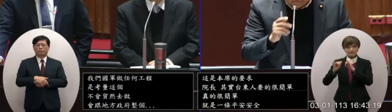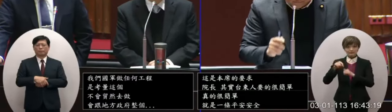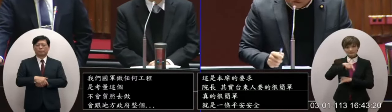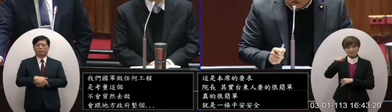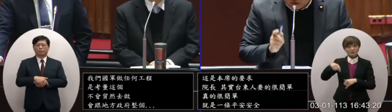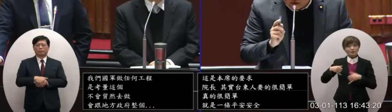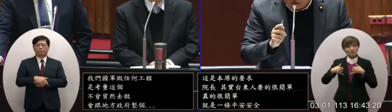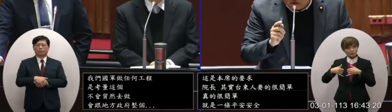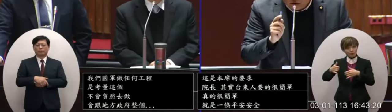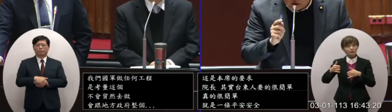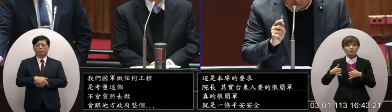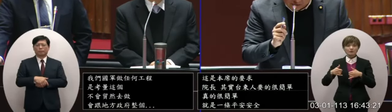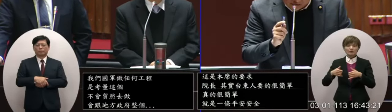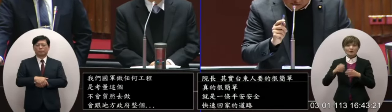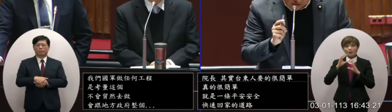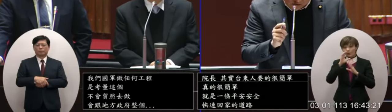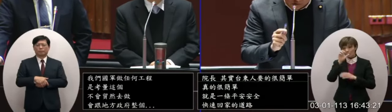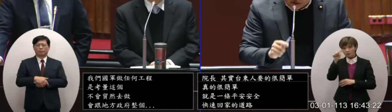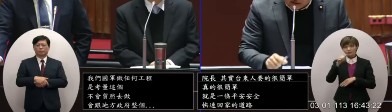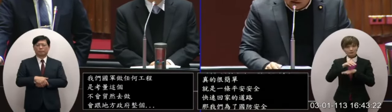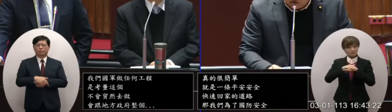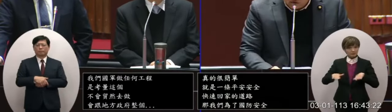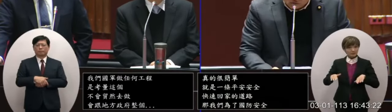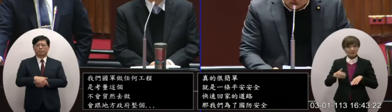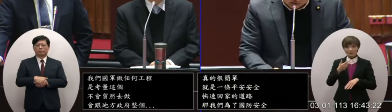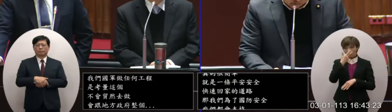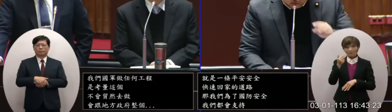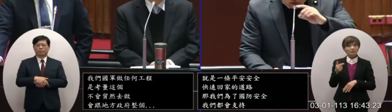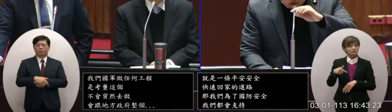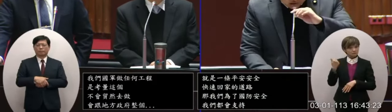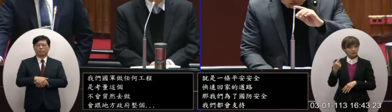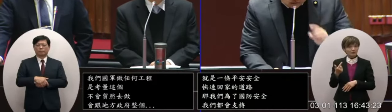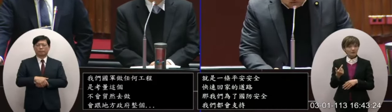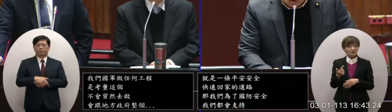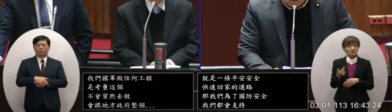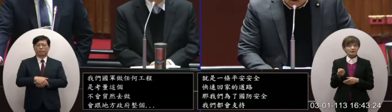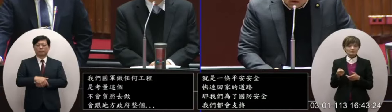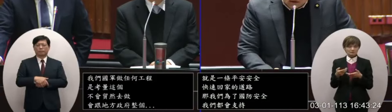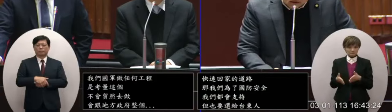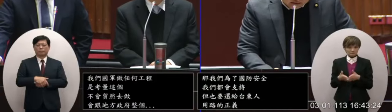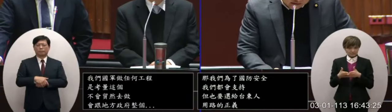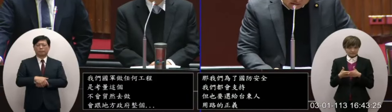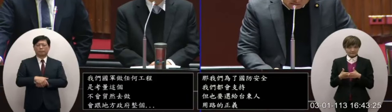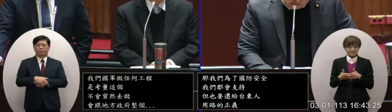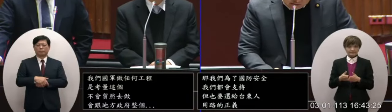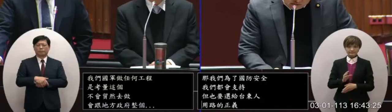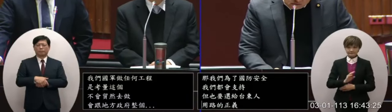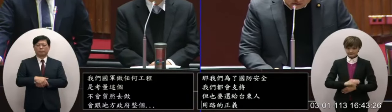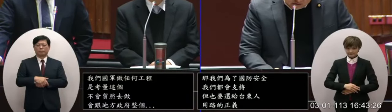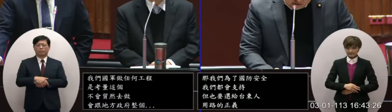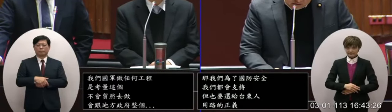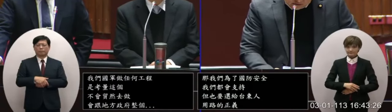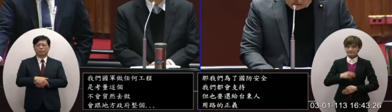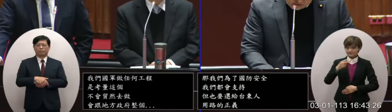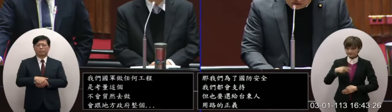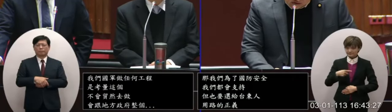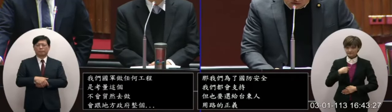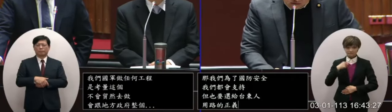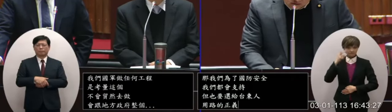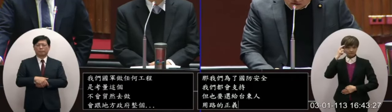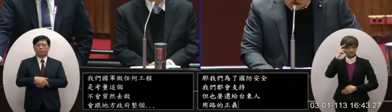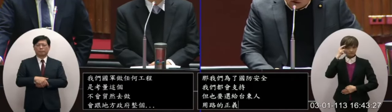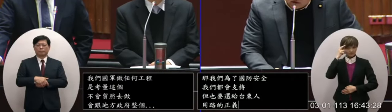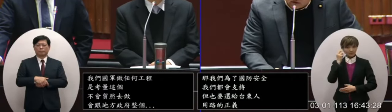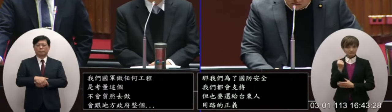义，还给台东人一条平安、回家、快速的道路。所以我另外也坚持，我们坚决的支